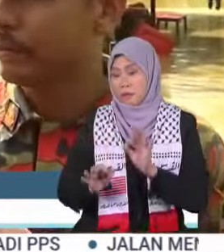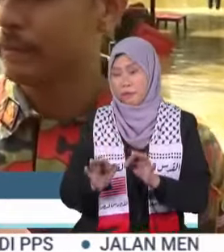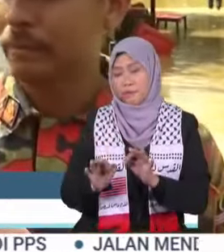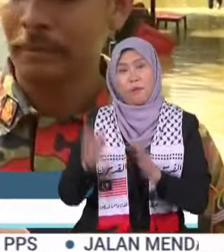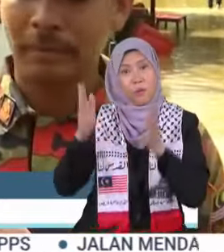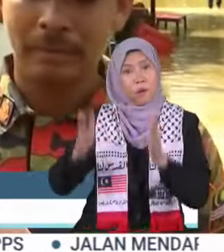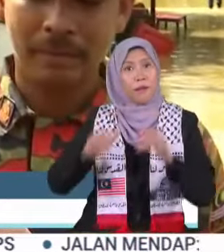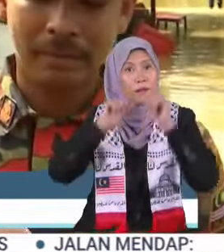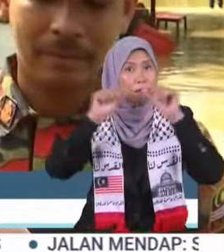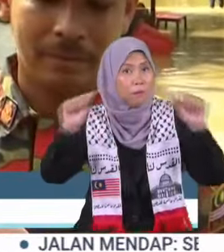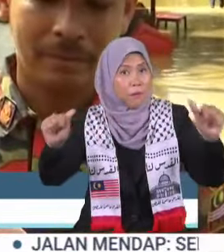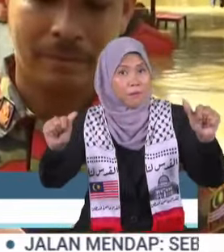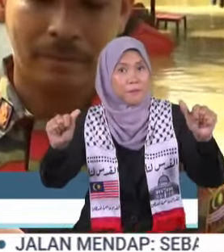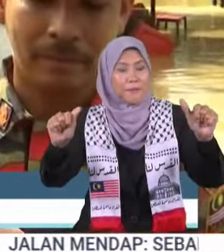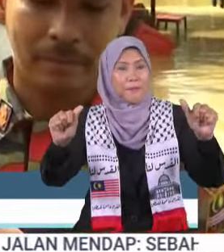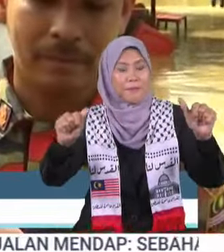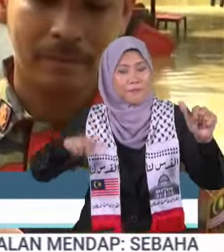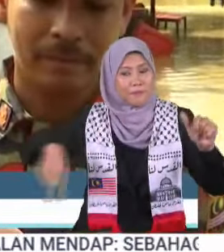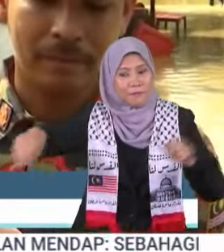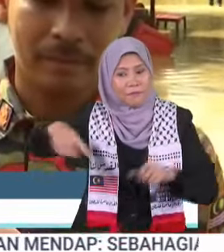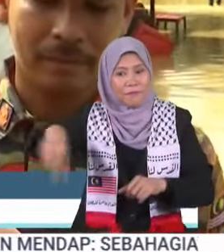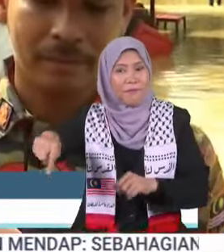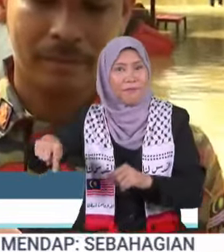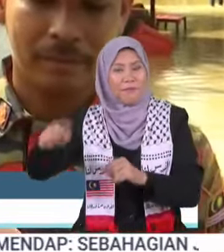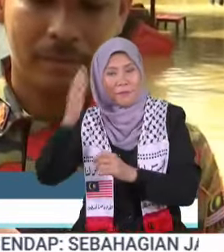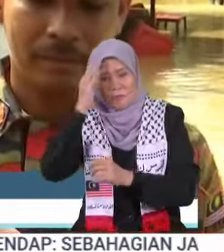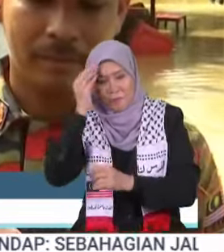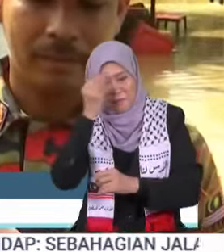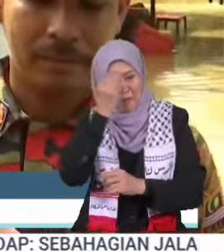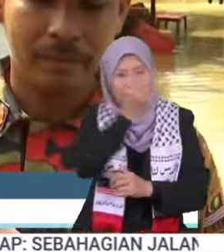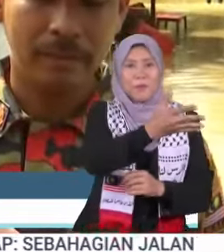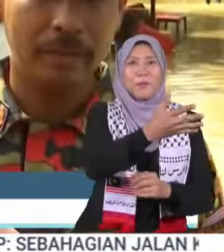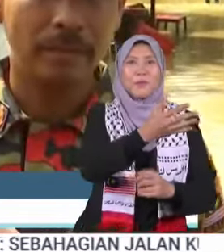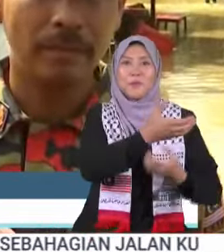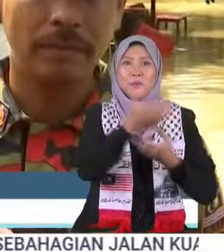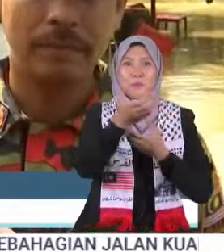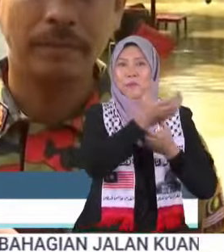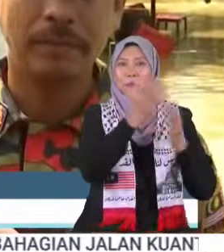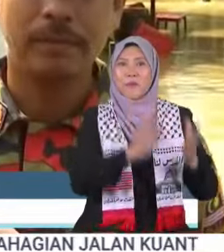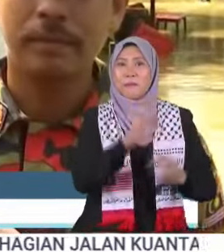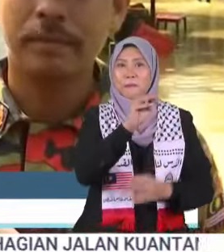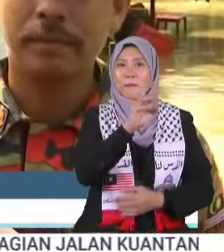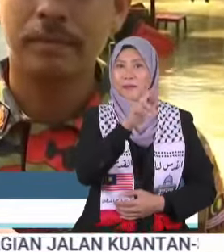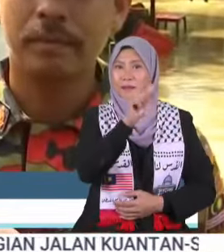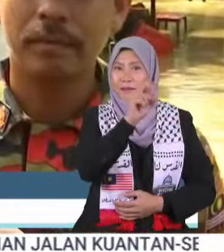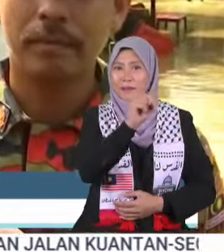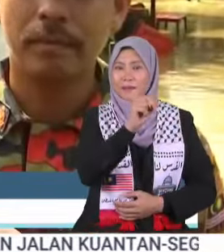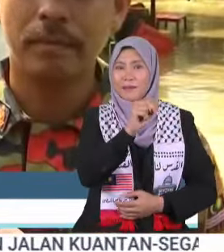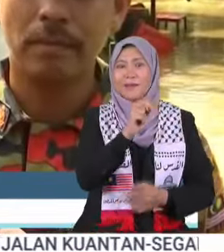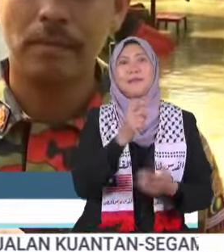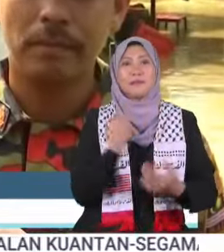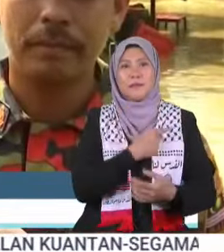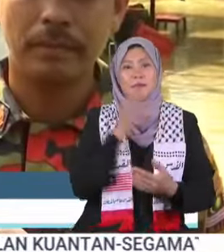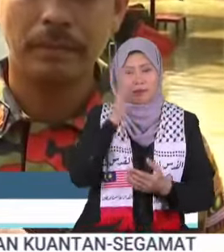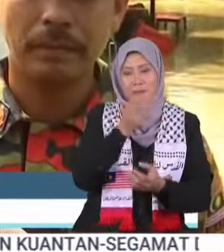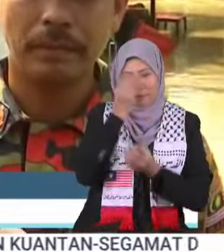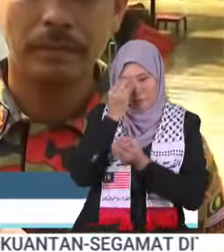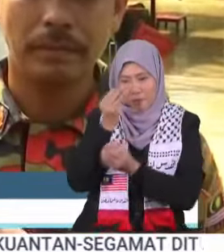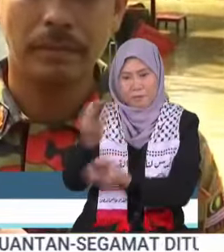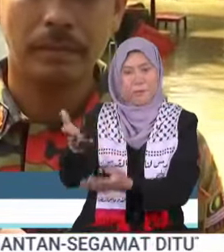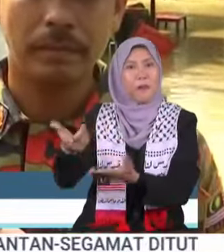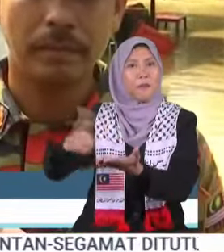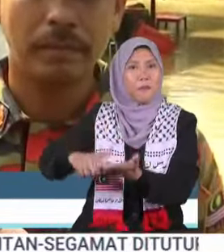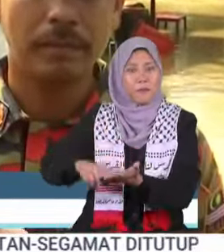pihak orang awam sendiri direct kepada Balai Bombo aman kita pun tetap akan menyalurkan dan juga kita tetap